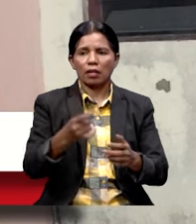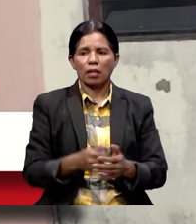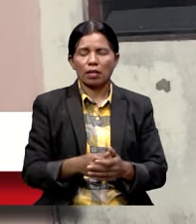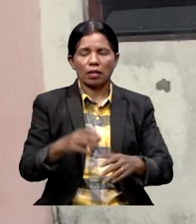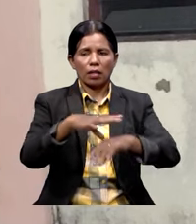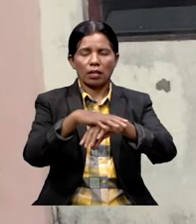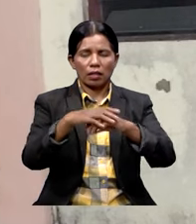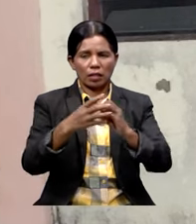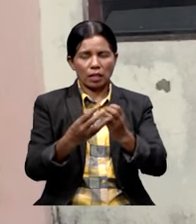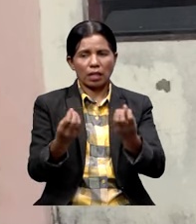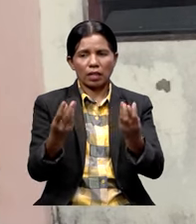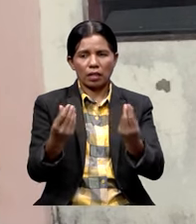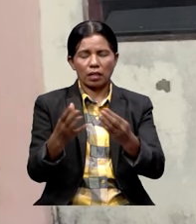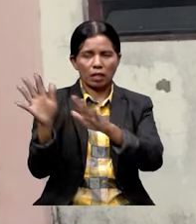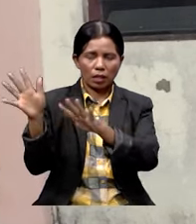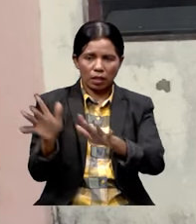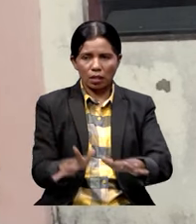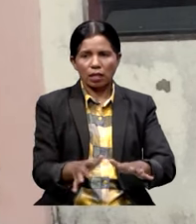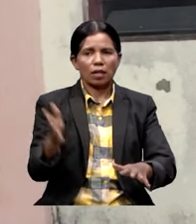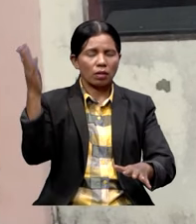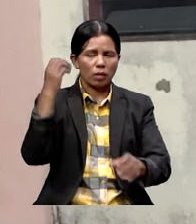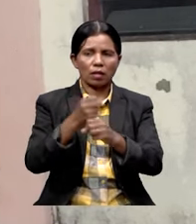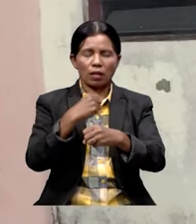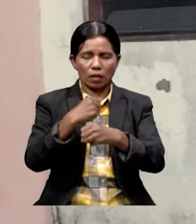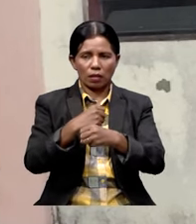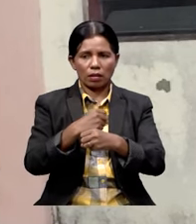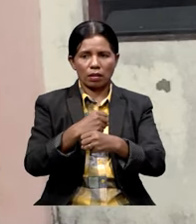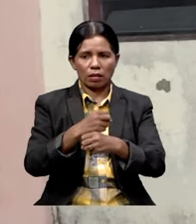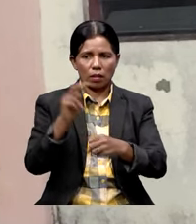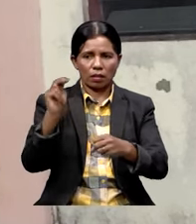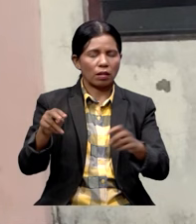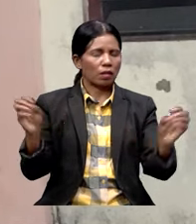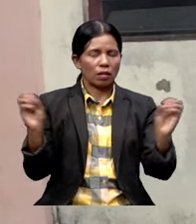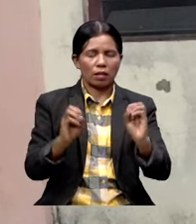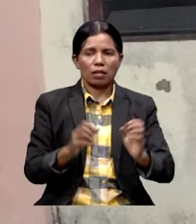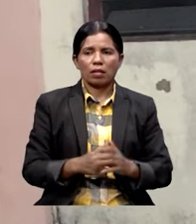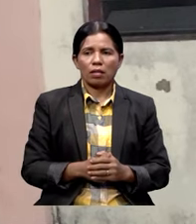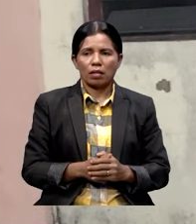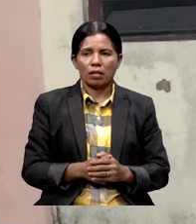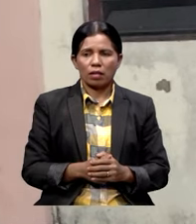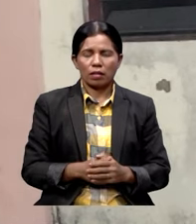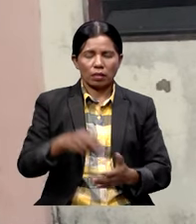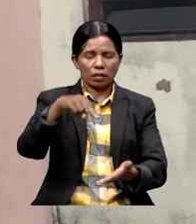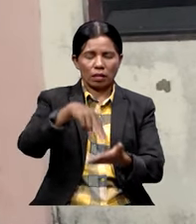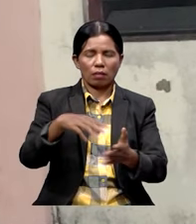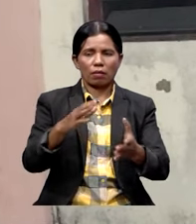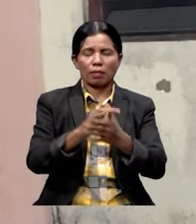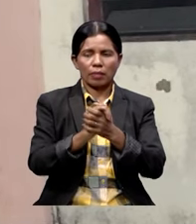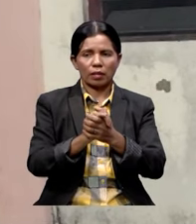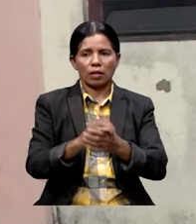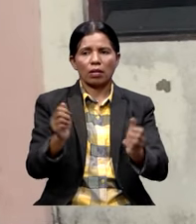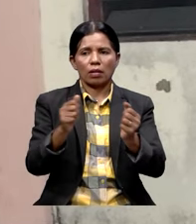raine ni halai i uluk halu konstruksaun emos ladung halai meti ho bocil